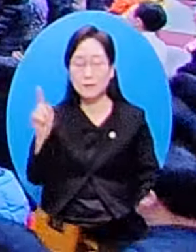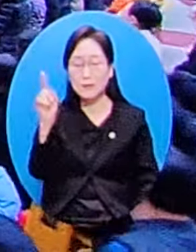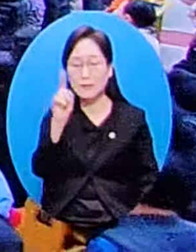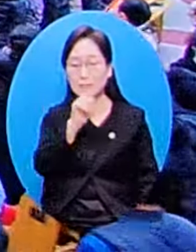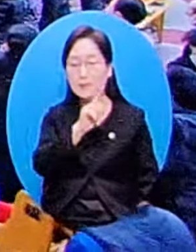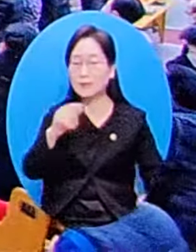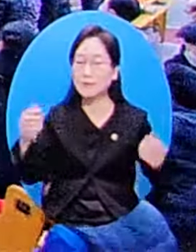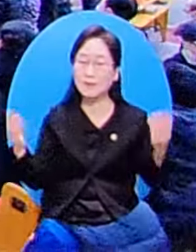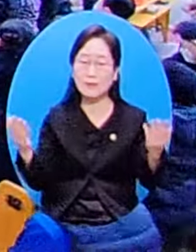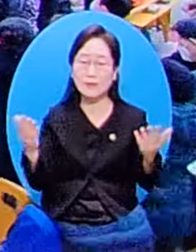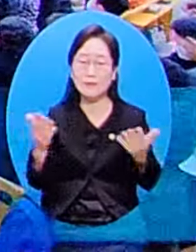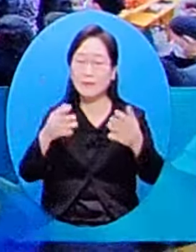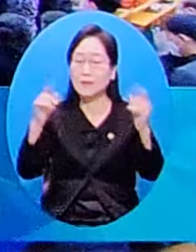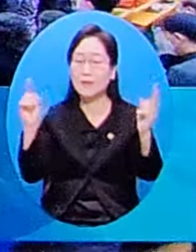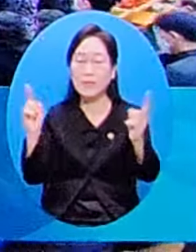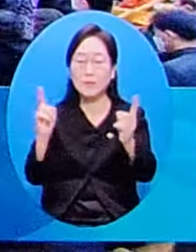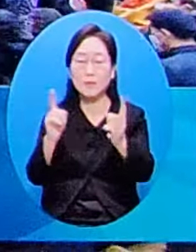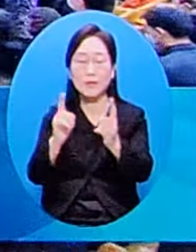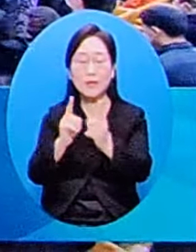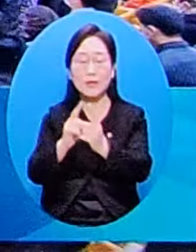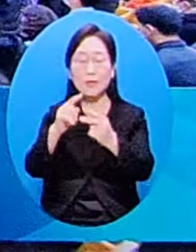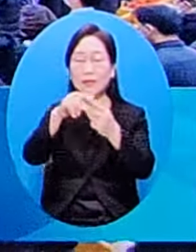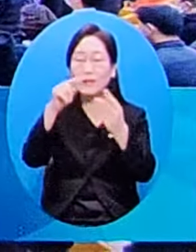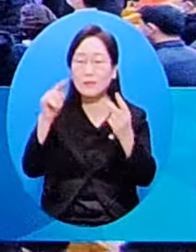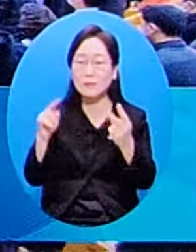무슨 일을